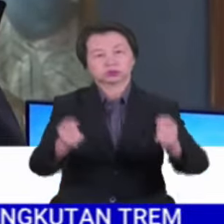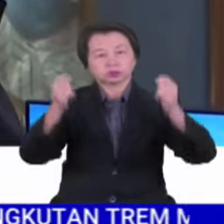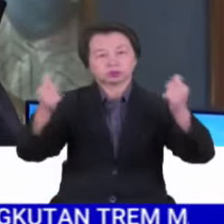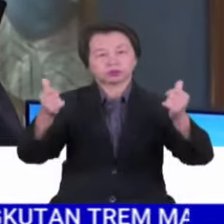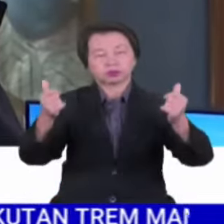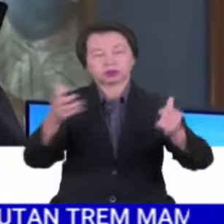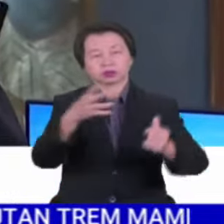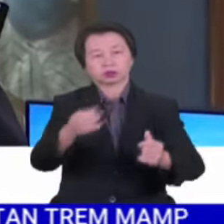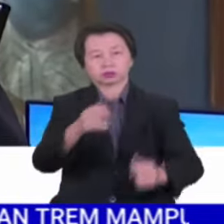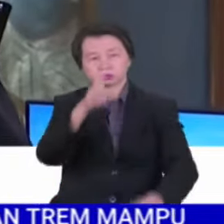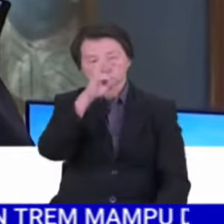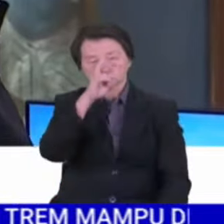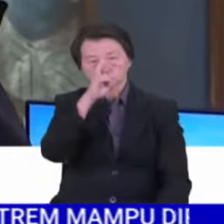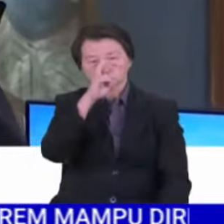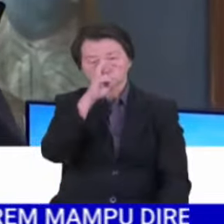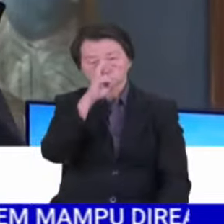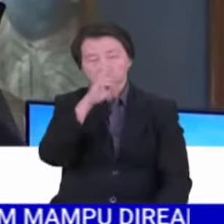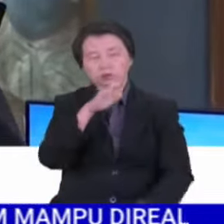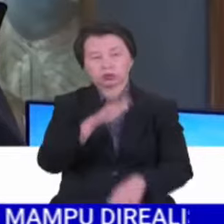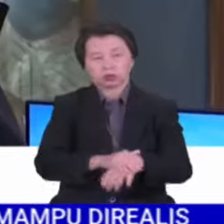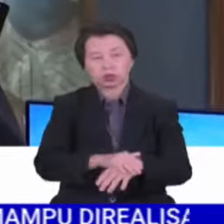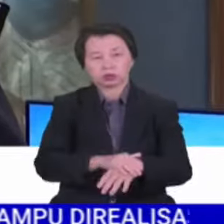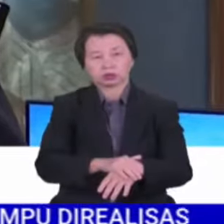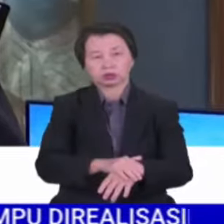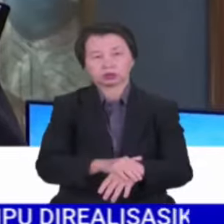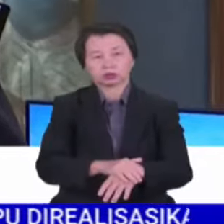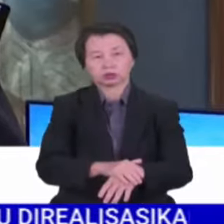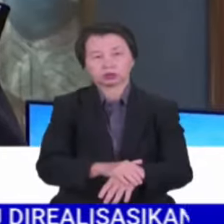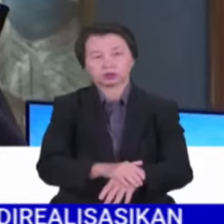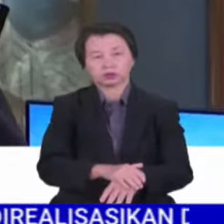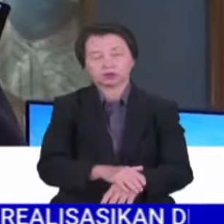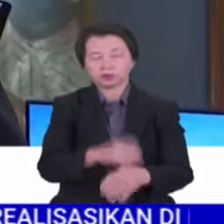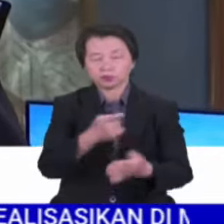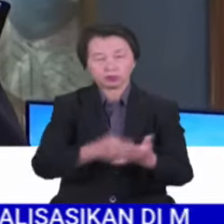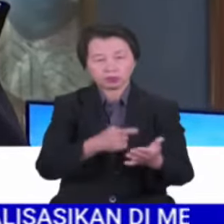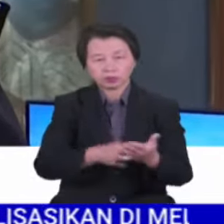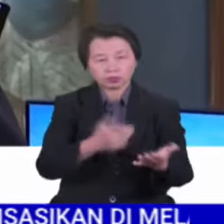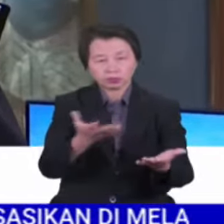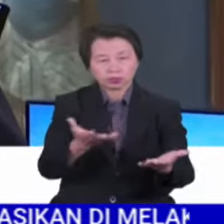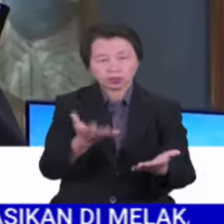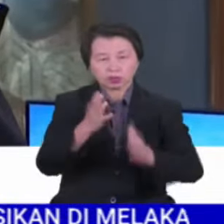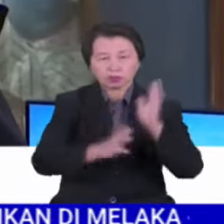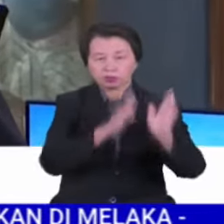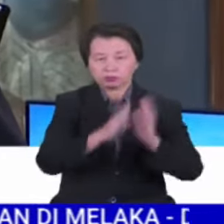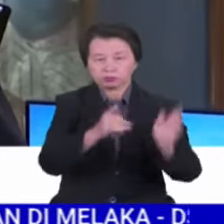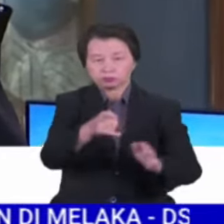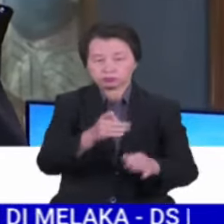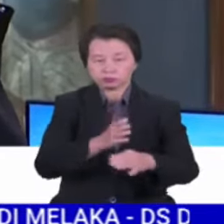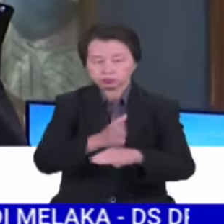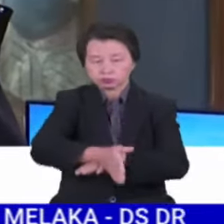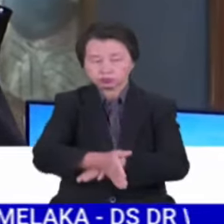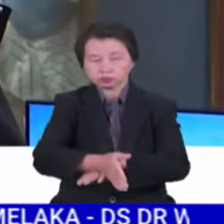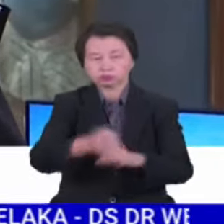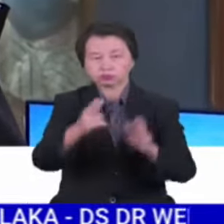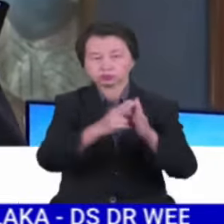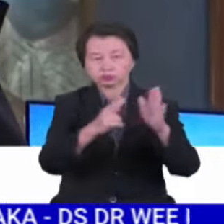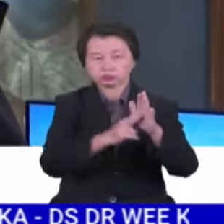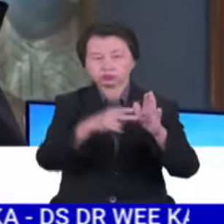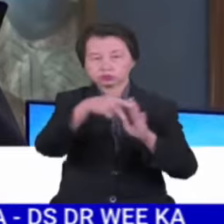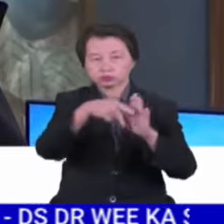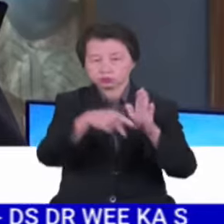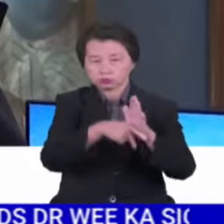cepat dan tegas ke atas sebarang pelakuan yang melanggar peraturan dan